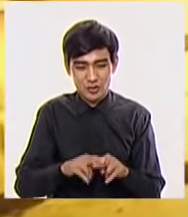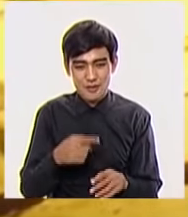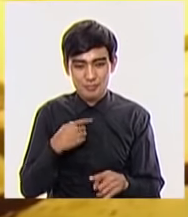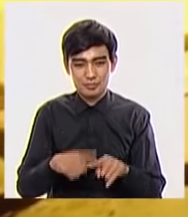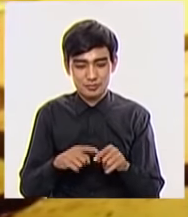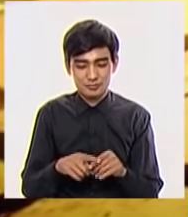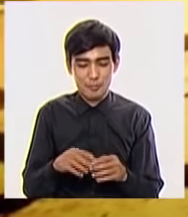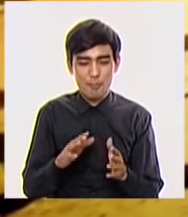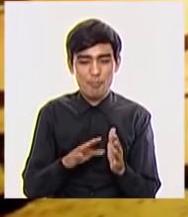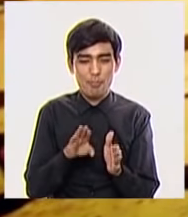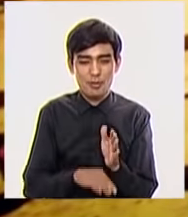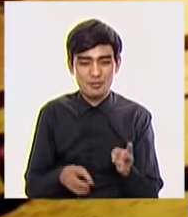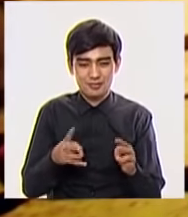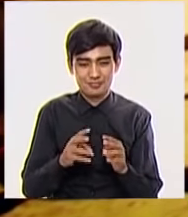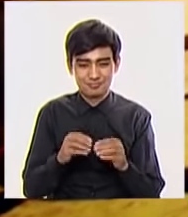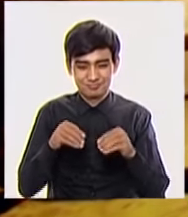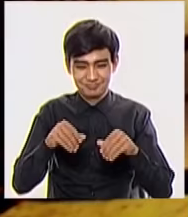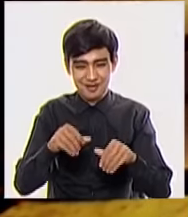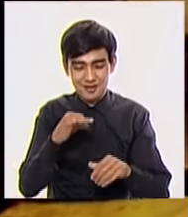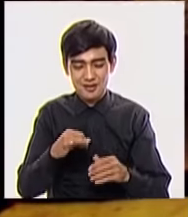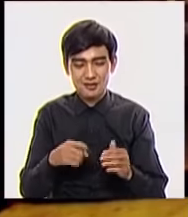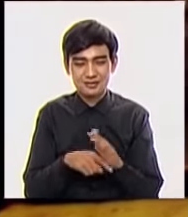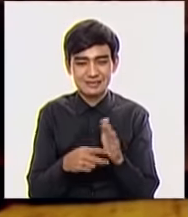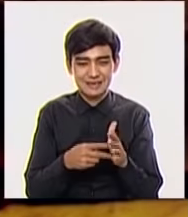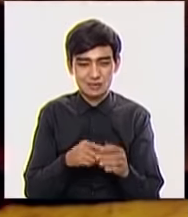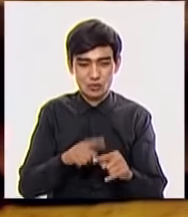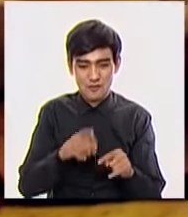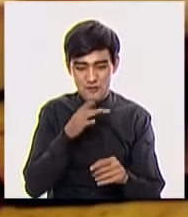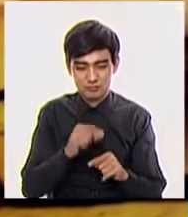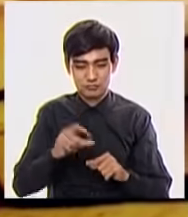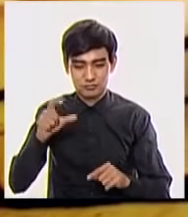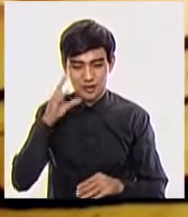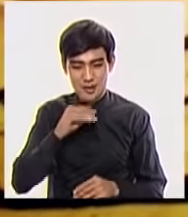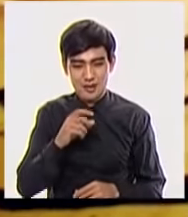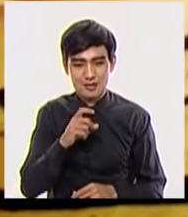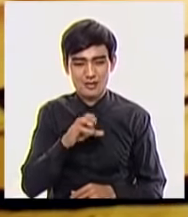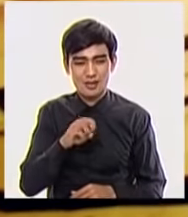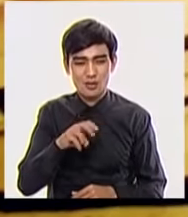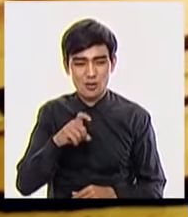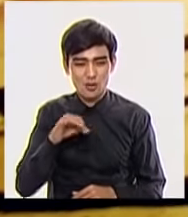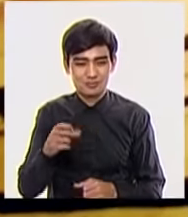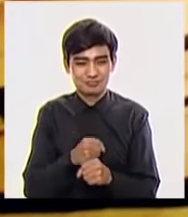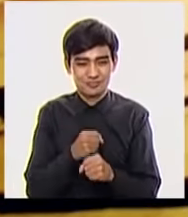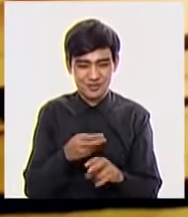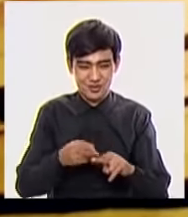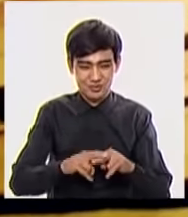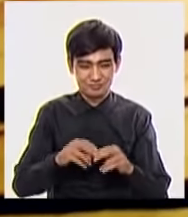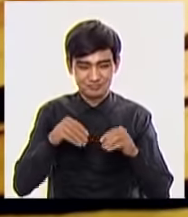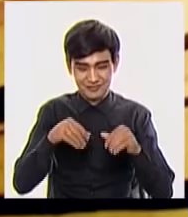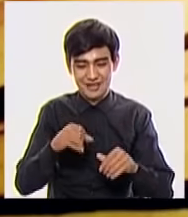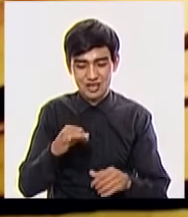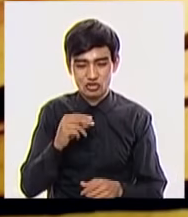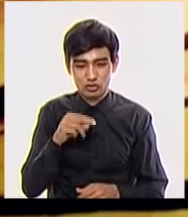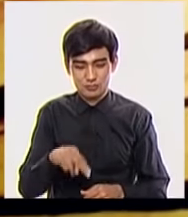остаться без урожая. А это приведет к повышению цен уже в скором времени. Сельхозпроизводители просят правительство объявить в стране